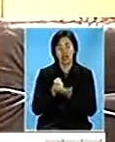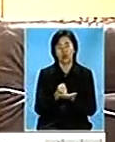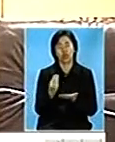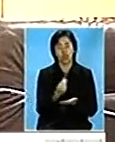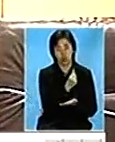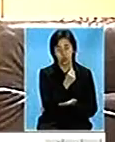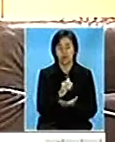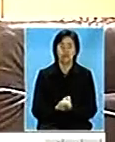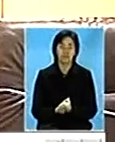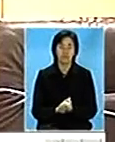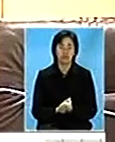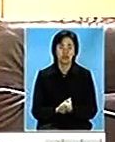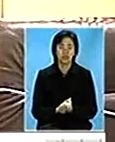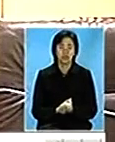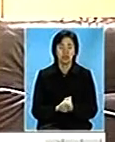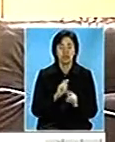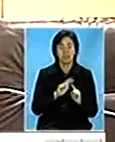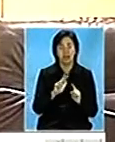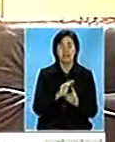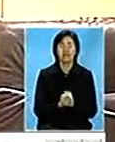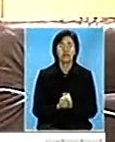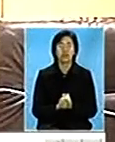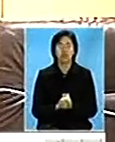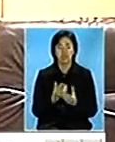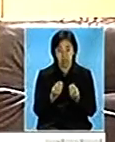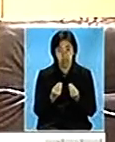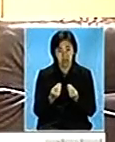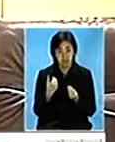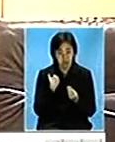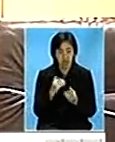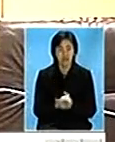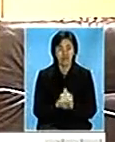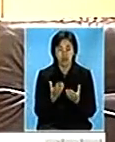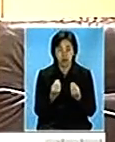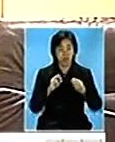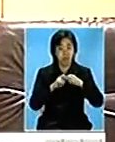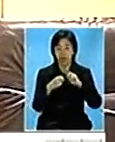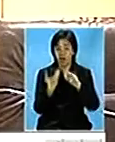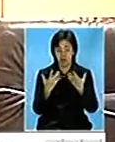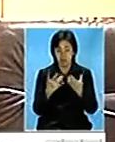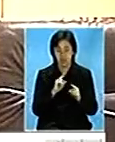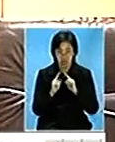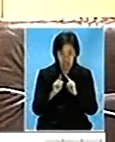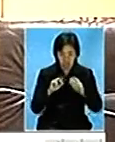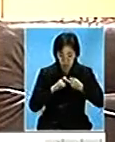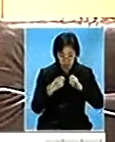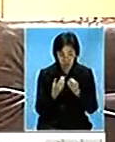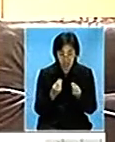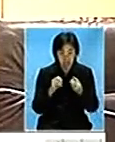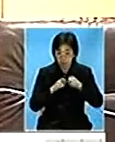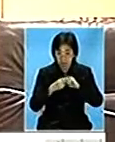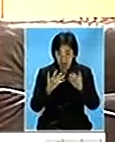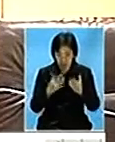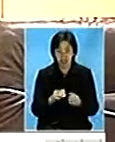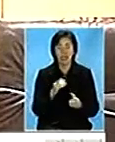าได้เร็วกว่าอันประการที่3ความพร้อมของที่ดินพื้นที่ใดที่ไม่มีปัญหาในกรรมสิทธิ์ที่ดินก็จะได้รับ